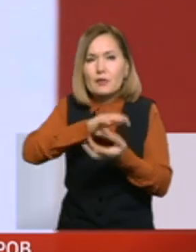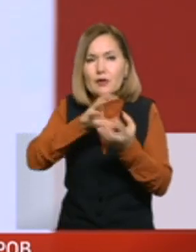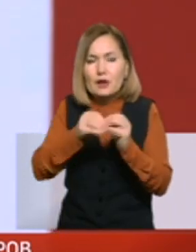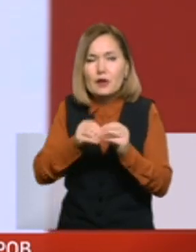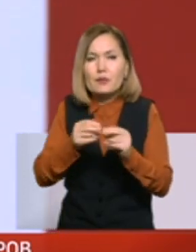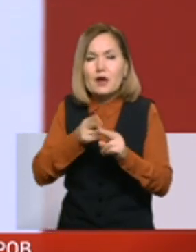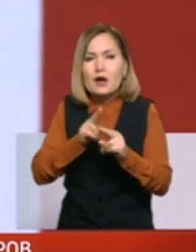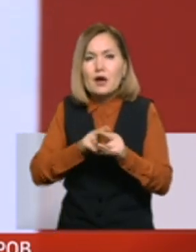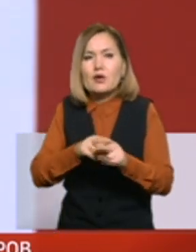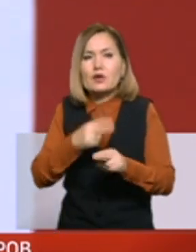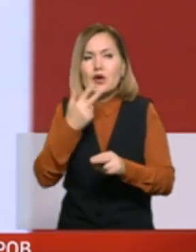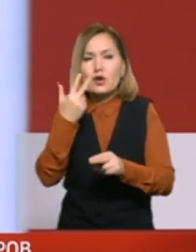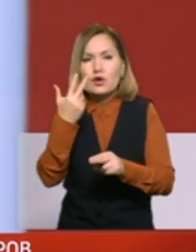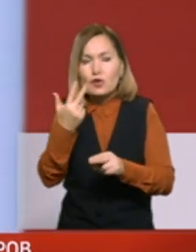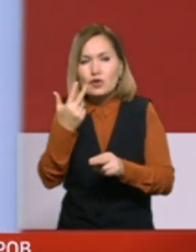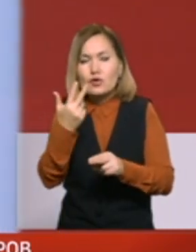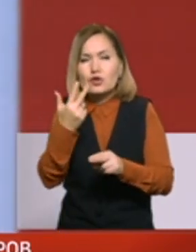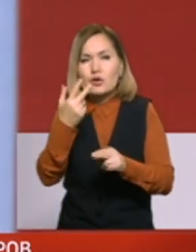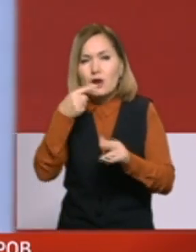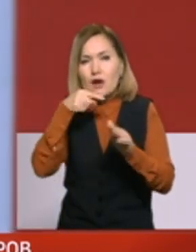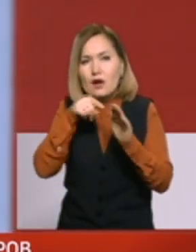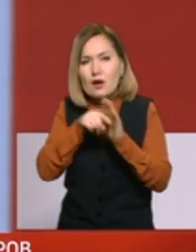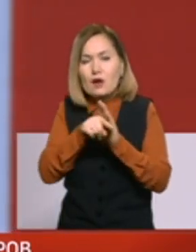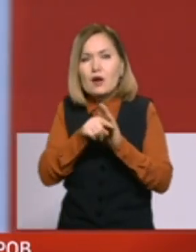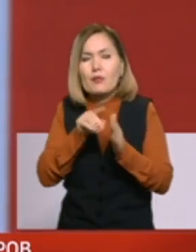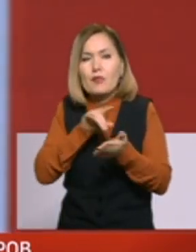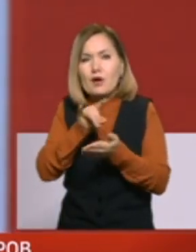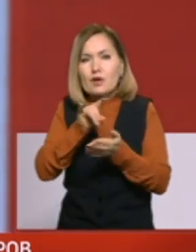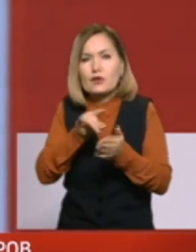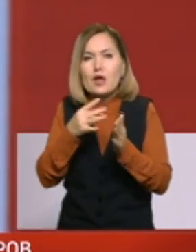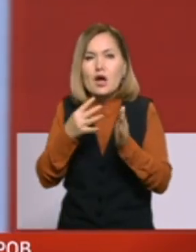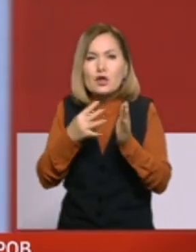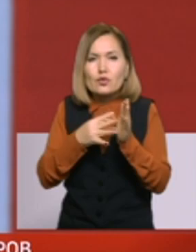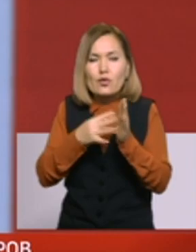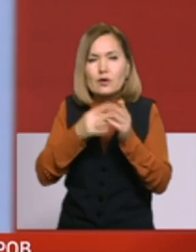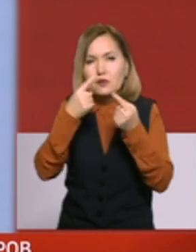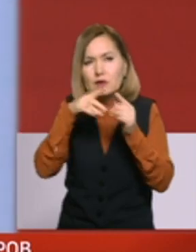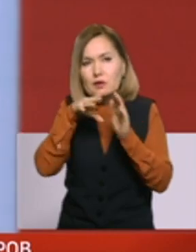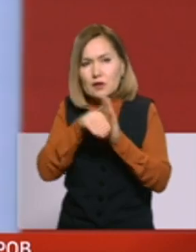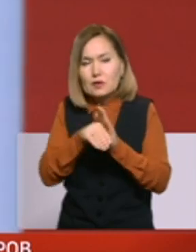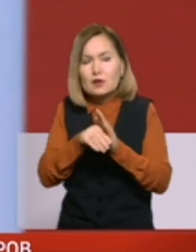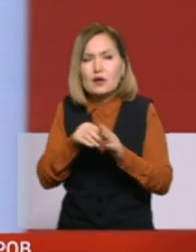экипажда 3 адам, жеке құрамнан 25 адам, 9 техника жұмылдырылды.